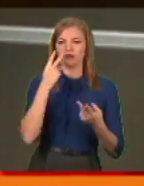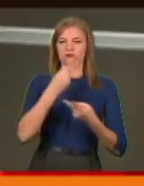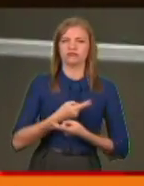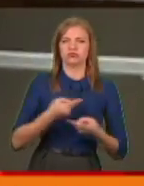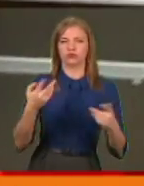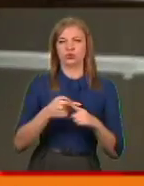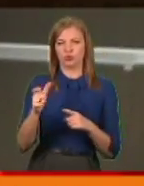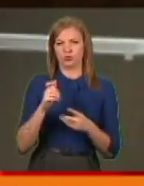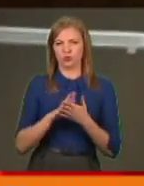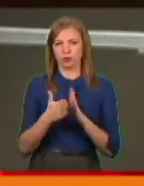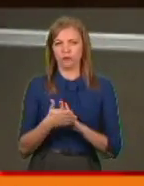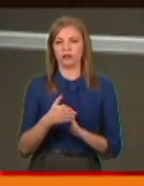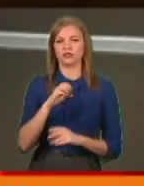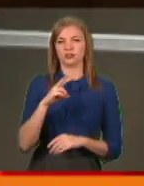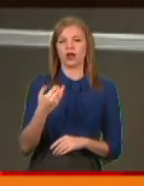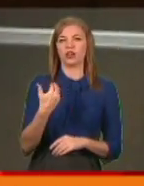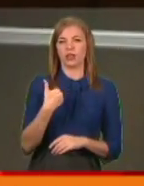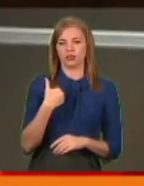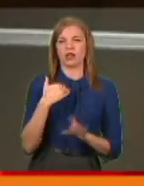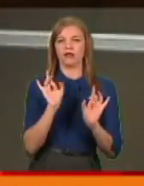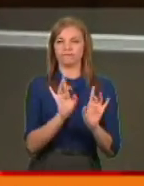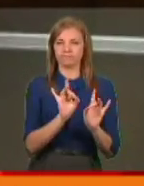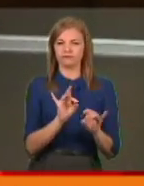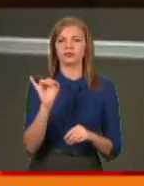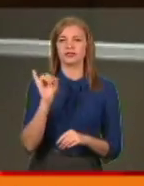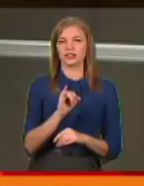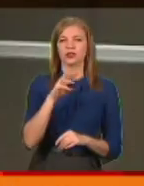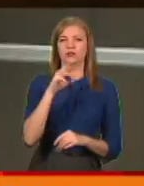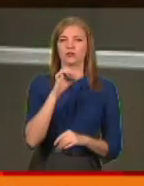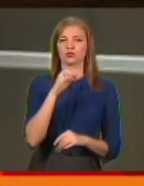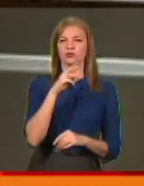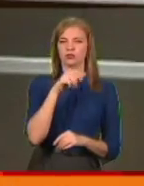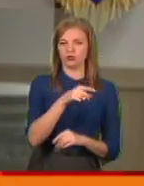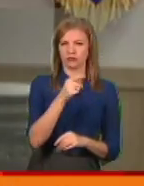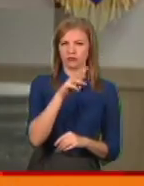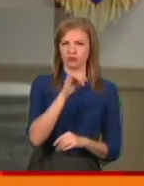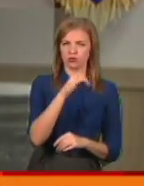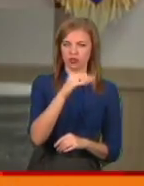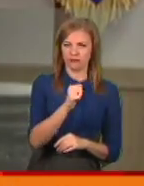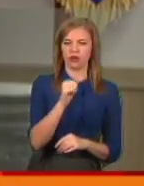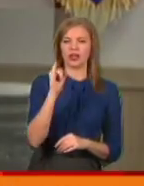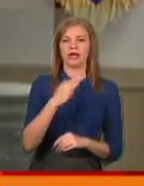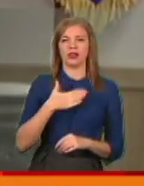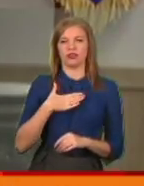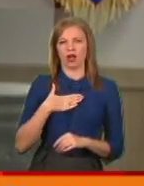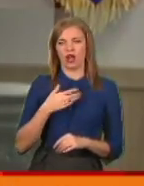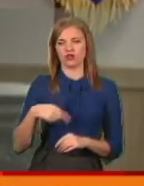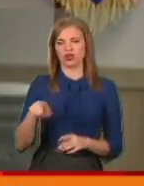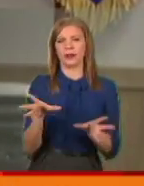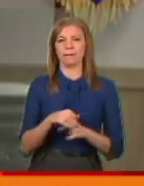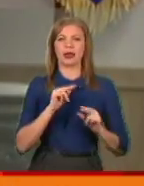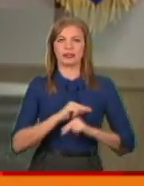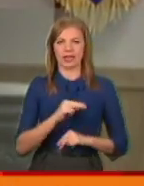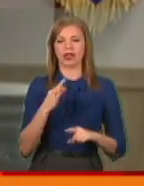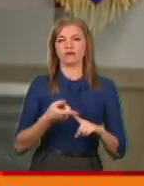оприлюднювати цю домовленість, але я проінформував і Мустафу Агу, і наших партнерів